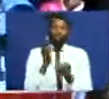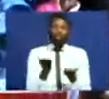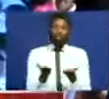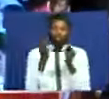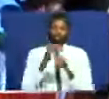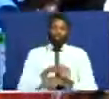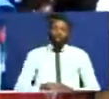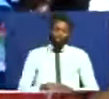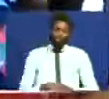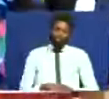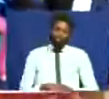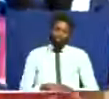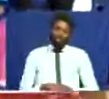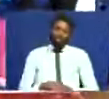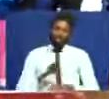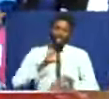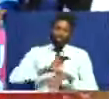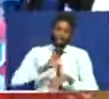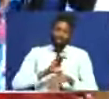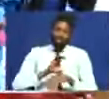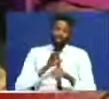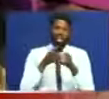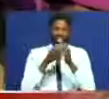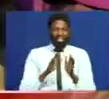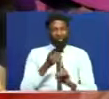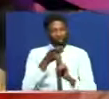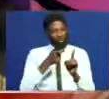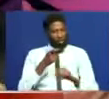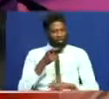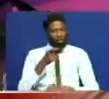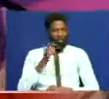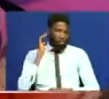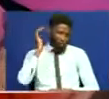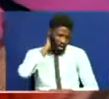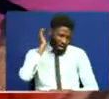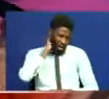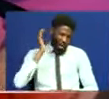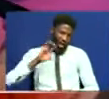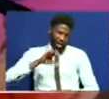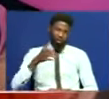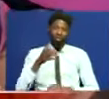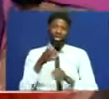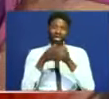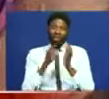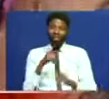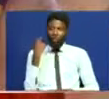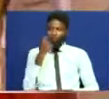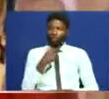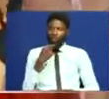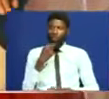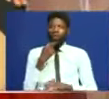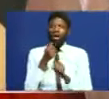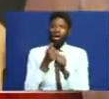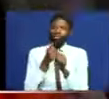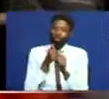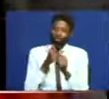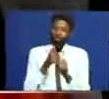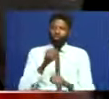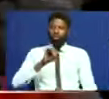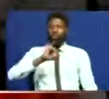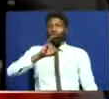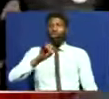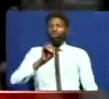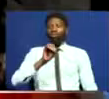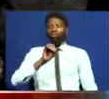Viongozi wa makanisa kutoka kaunti ya Murang'a wakiongozwa na Apostle Joseph Kihara wa kanisa la Favor na Kanisisi Joseph